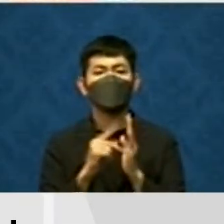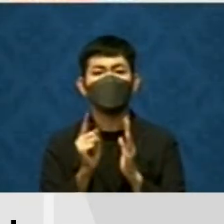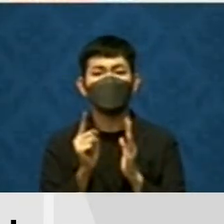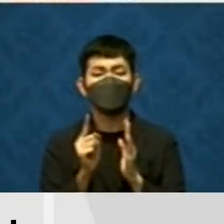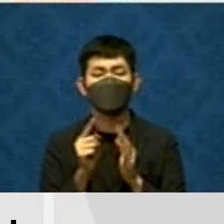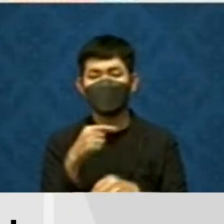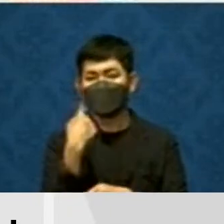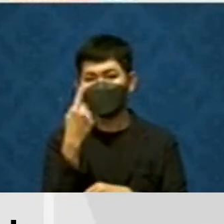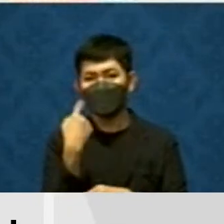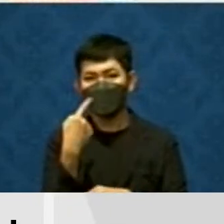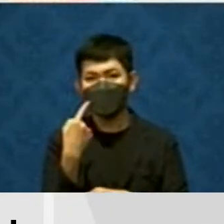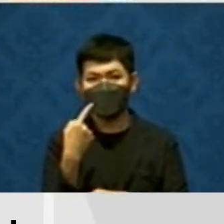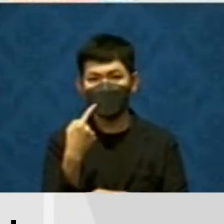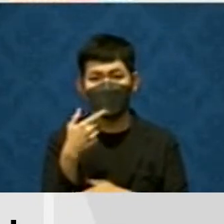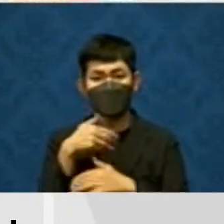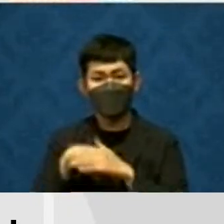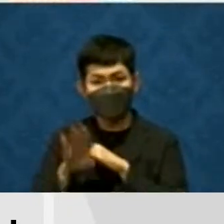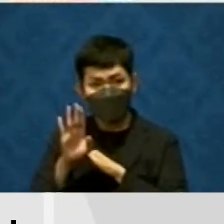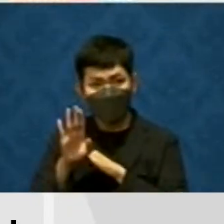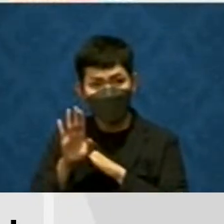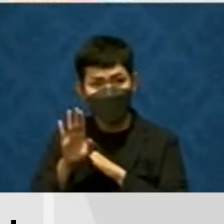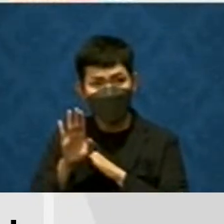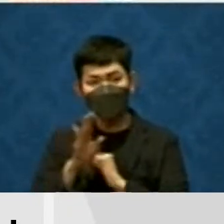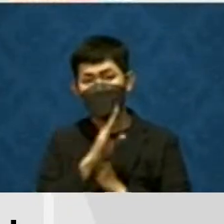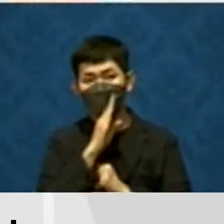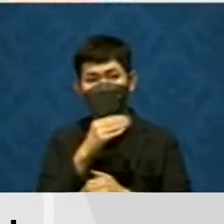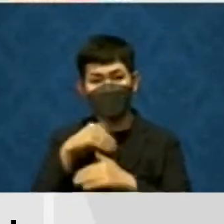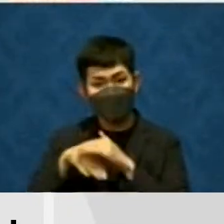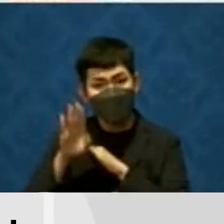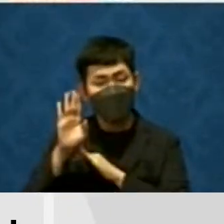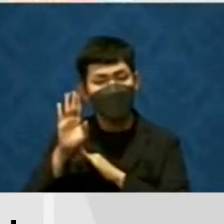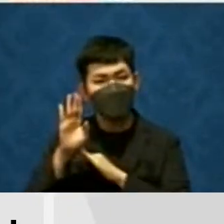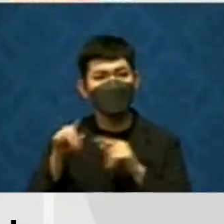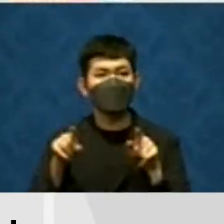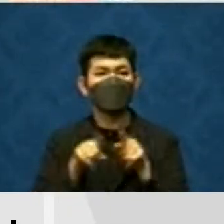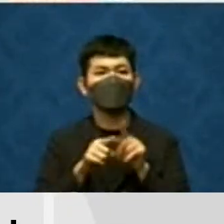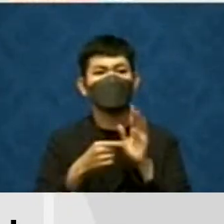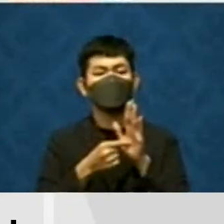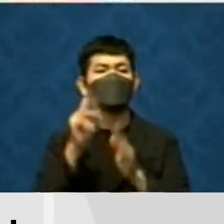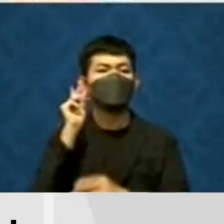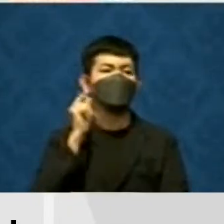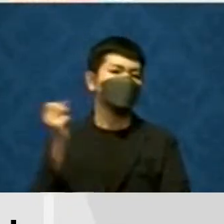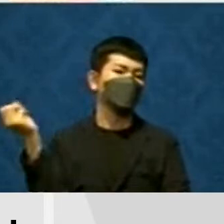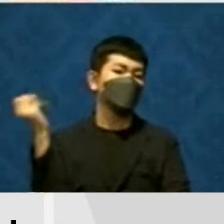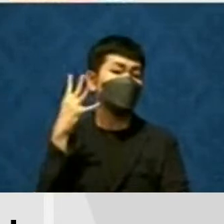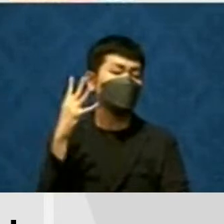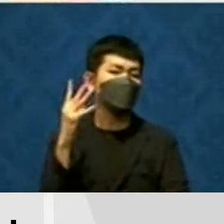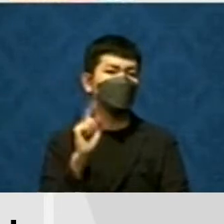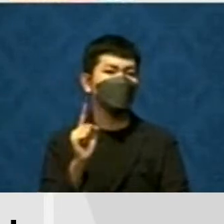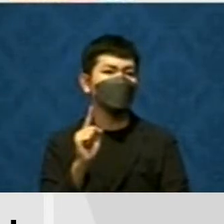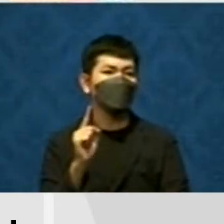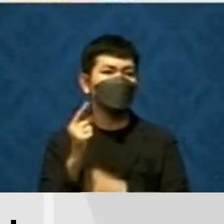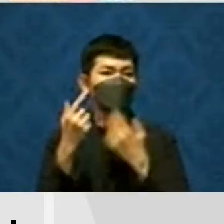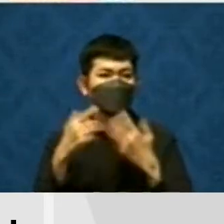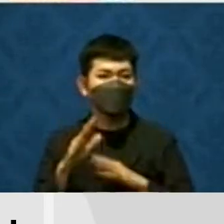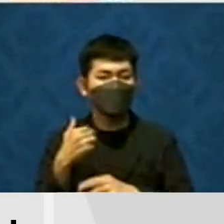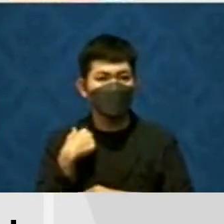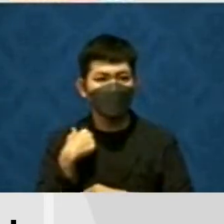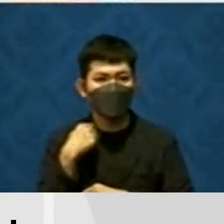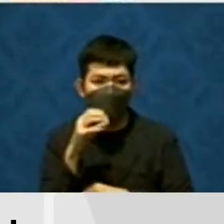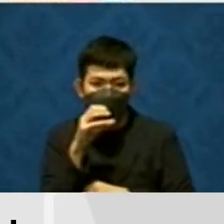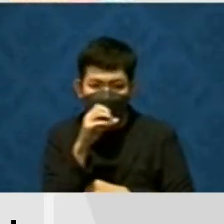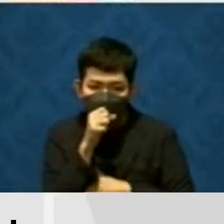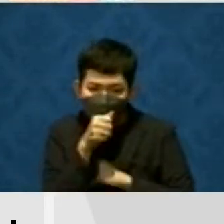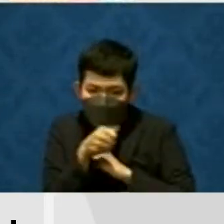ฝ่ายค้านจะต้องไปปราบมารที่มีรัฐมนตรีช่อฉนทุจริตจริงๆต้องตั้งชื่อทีมใหม่เป็นทีมรับจ๊อบป้องมารน่าจะถูกต้องมากกว่